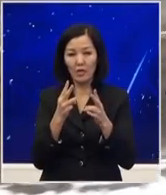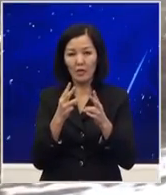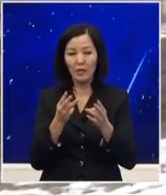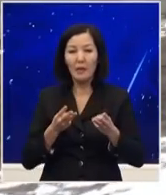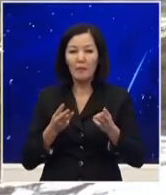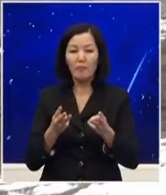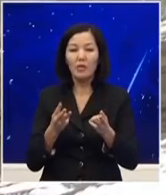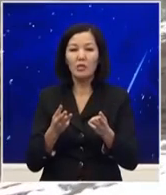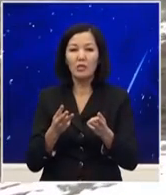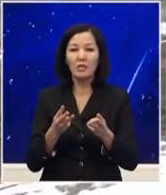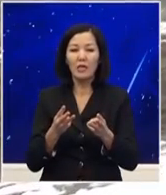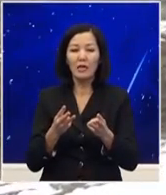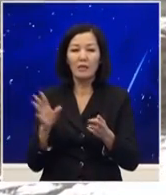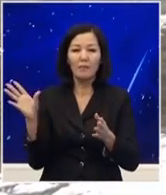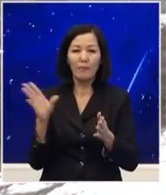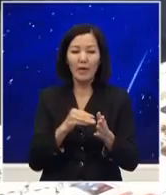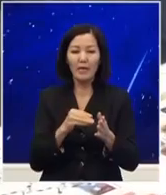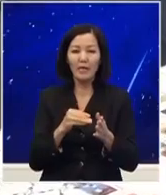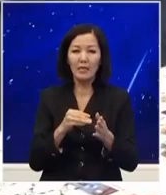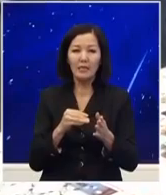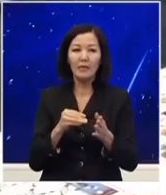пен мұржалардың жарықтарын бітеу міндетті.